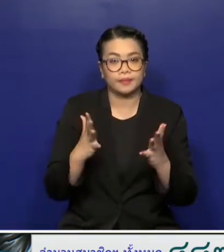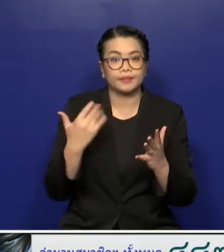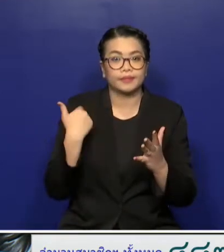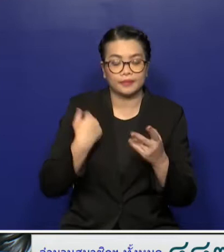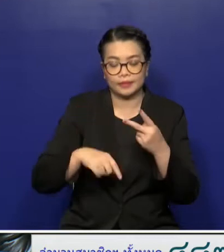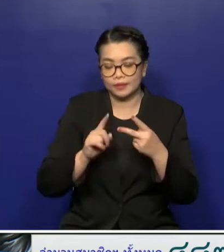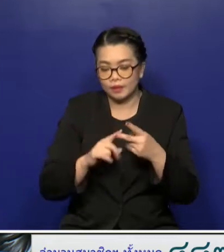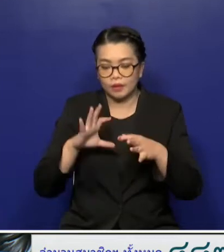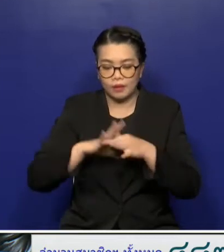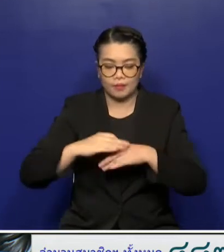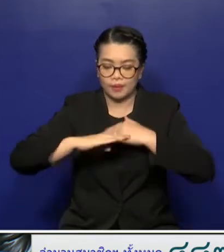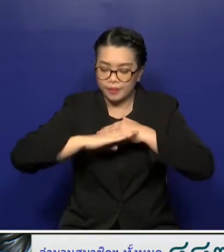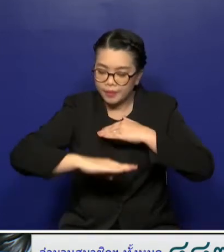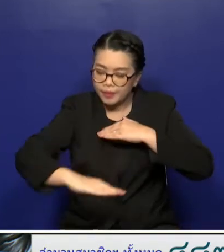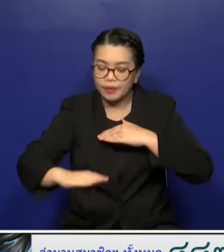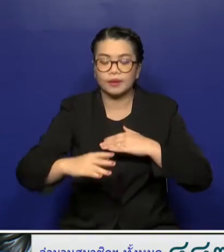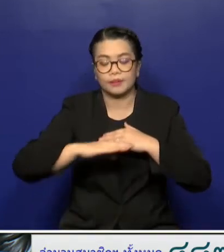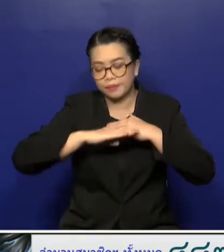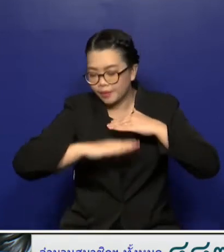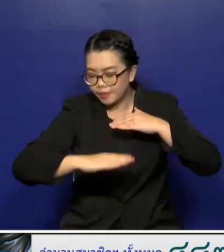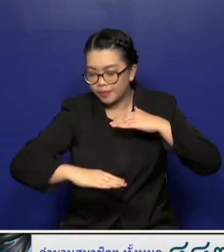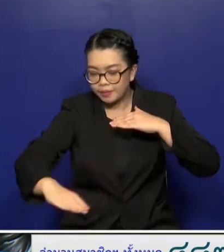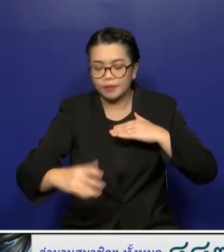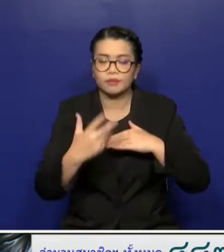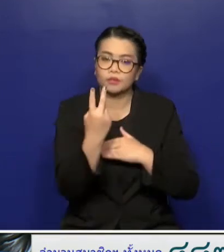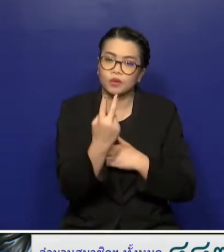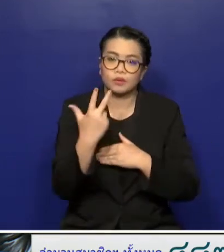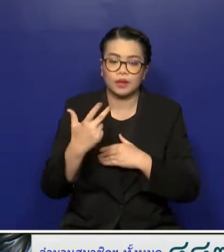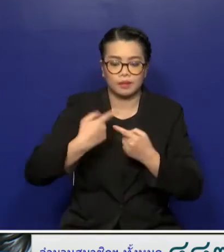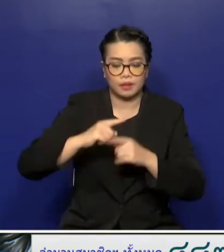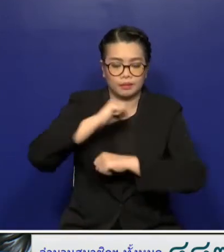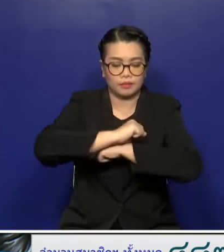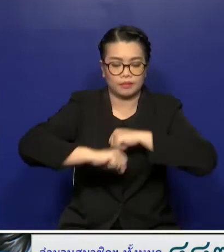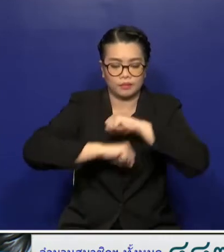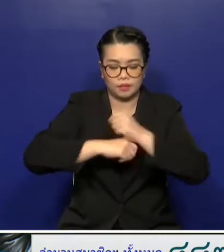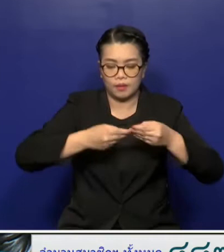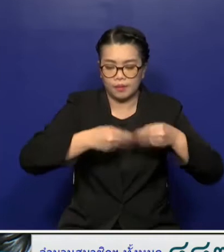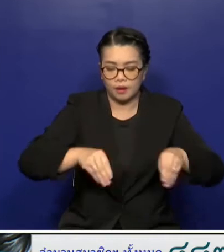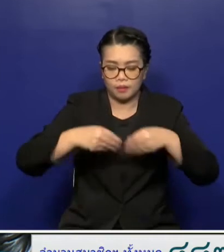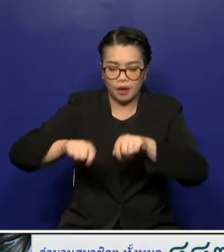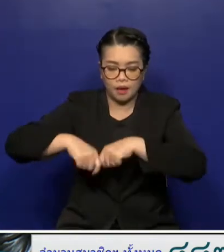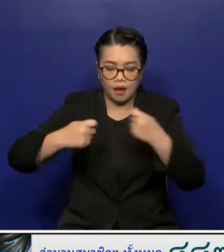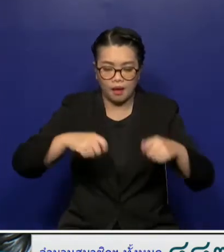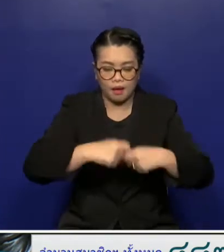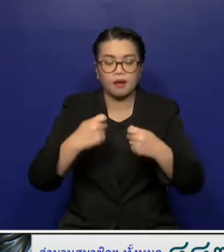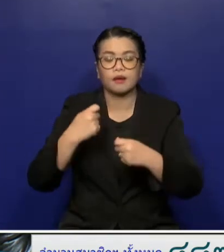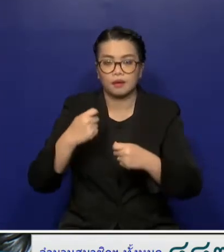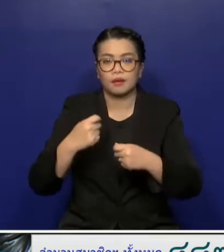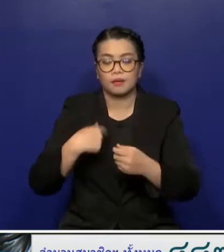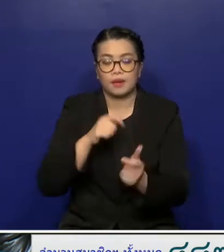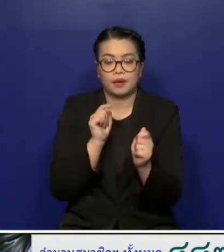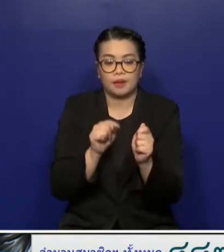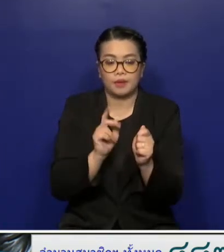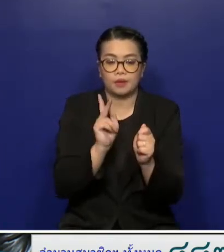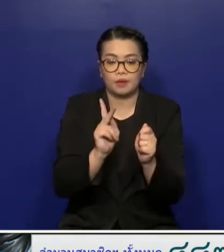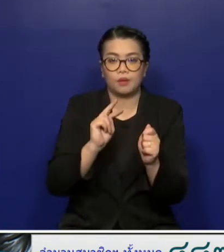วนของฝายขนาดเล็ก 2-3 แห่งก็มีปัหาในเรื่องของการชำรดอาทิเช่น ที่อำเภอกไลลาท ตำ